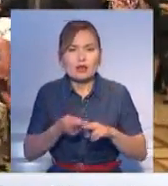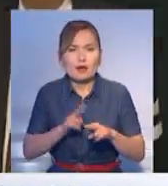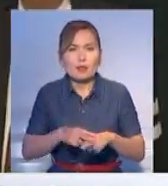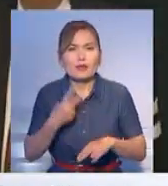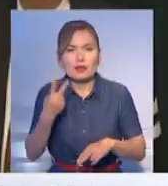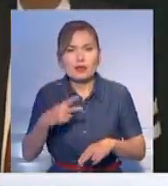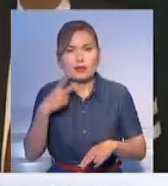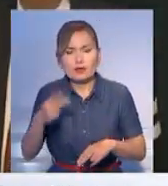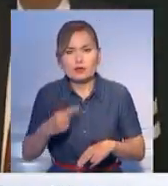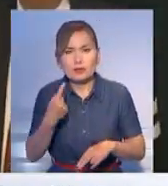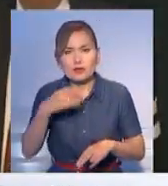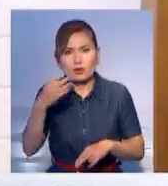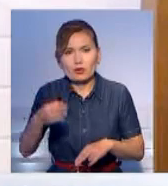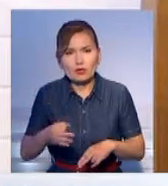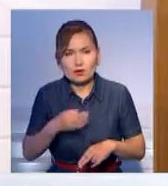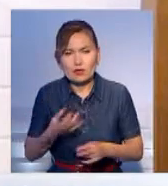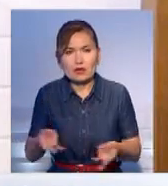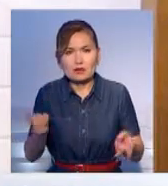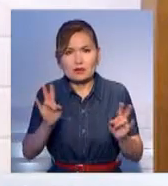ұлы қалды.